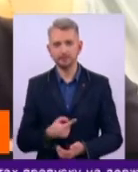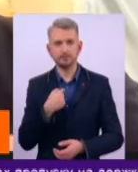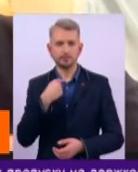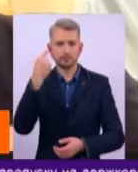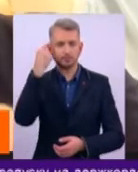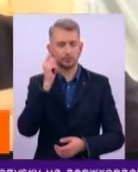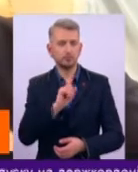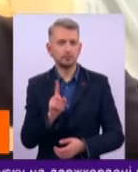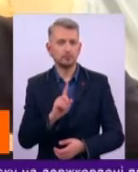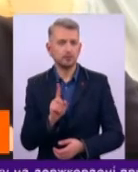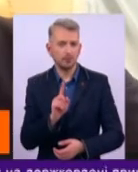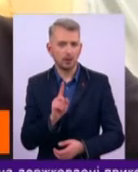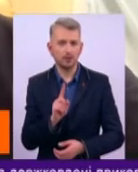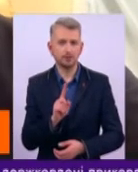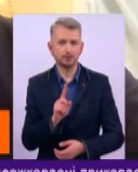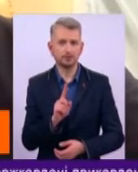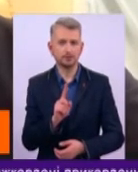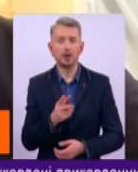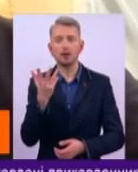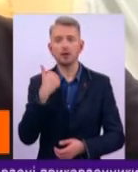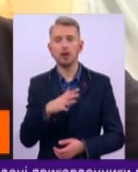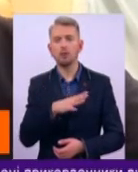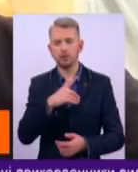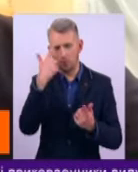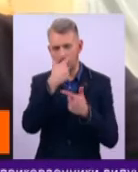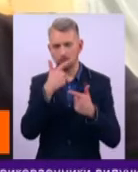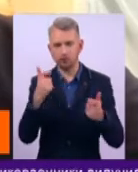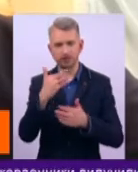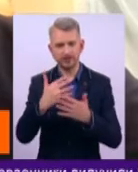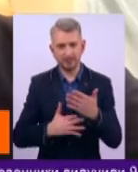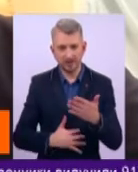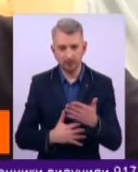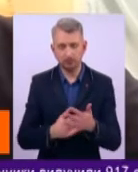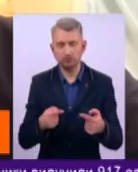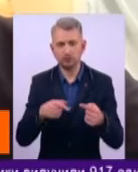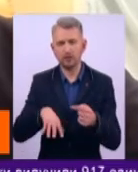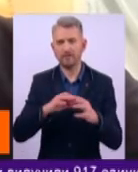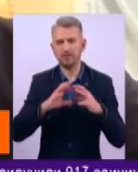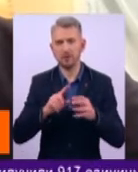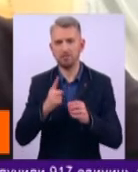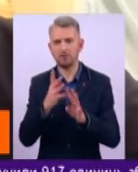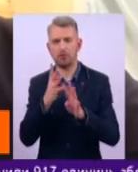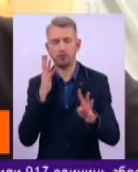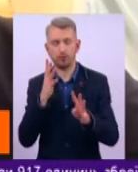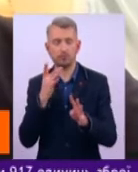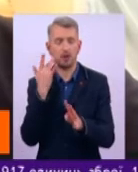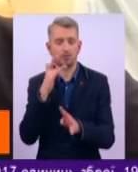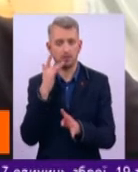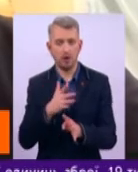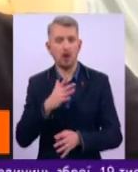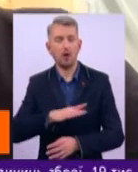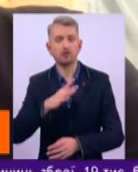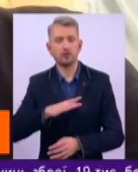что при всем том, когда был озвучен этот список, однозначно весь мир, в первую очередь Соединенные Штаты Америки,